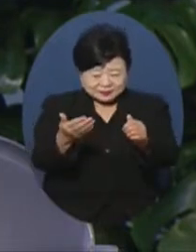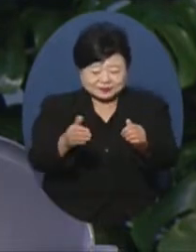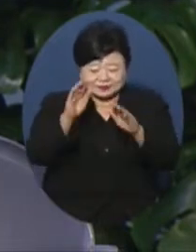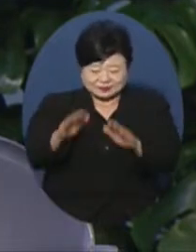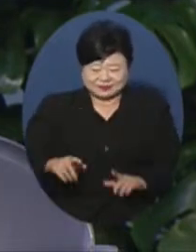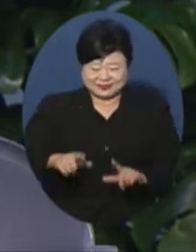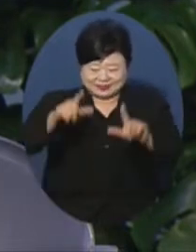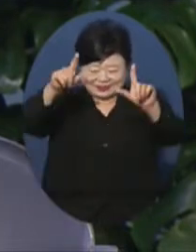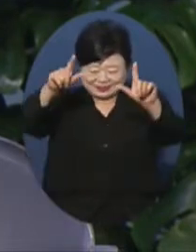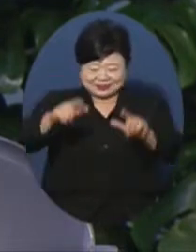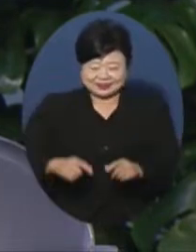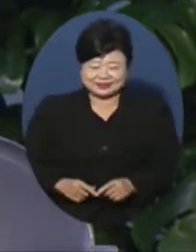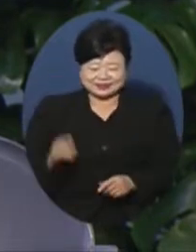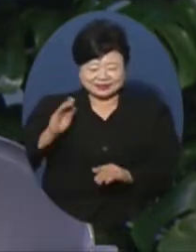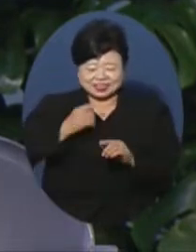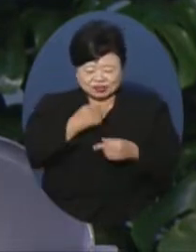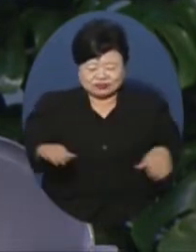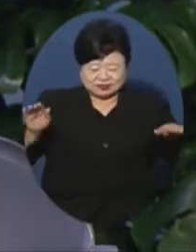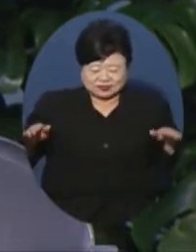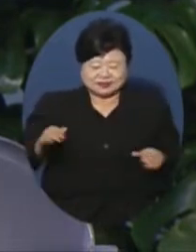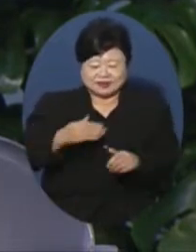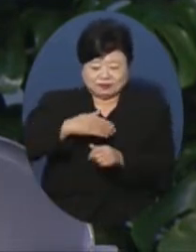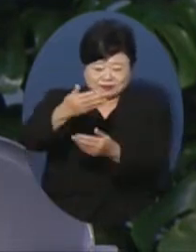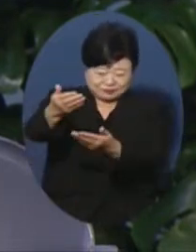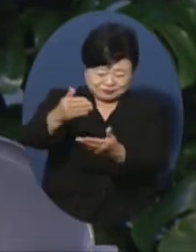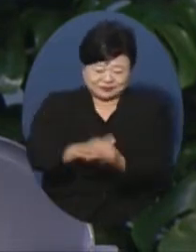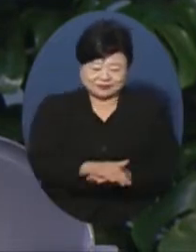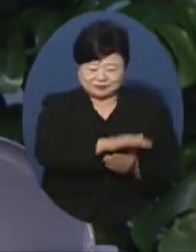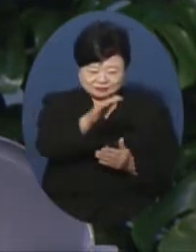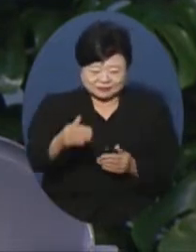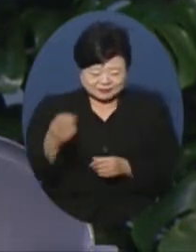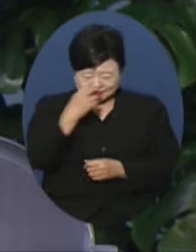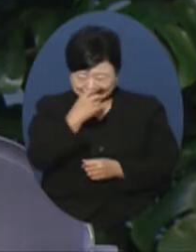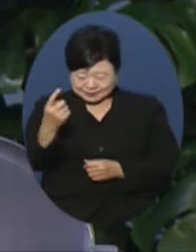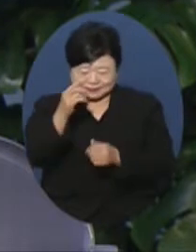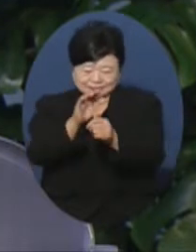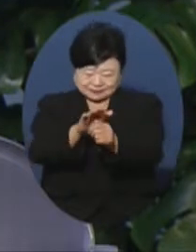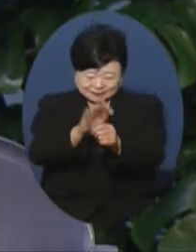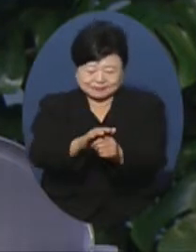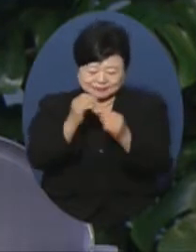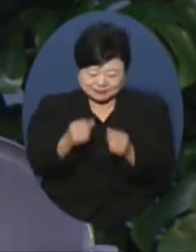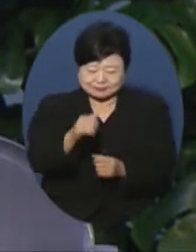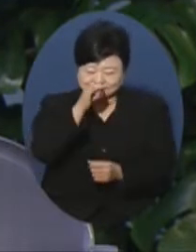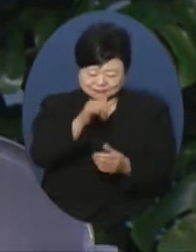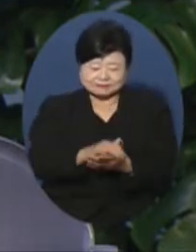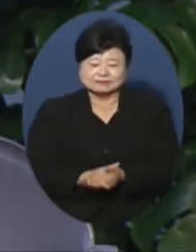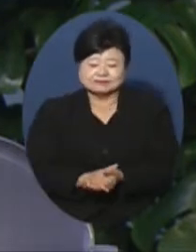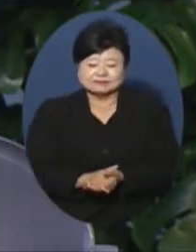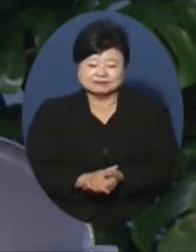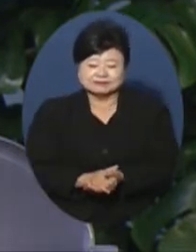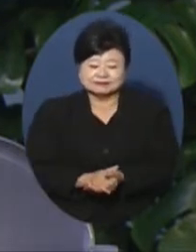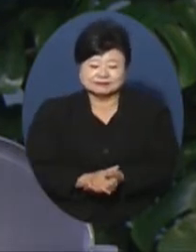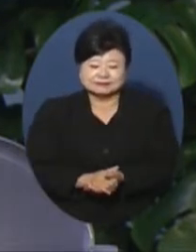하나님께서는 오늘날도 천군천사를 보내어 우리를 지켜주고 계신 것입니다.